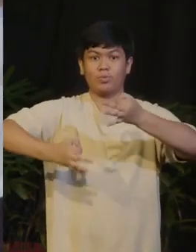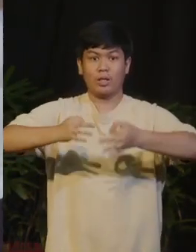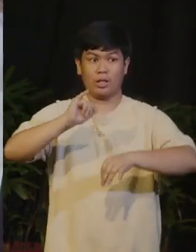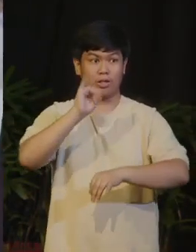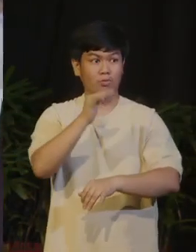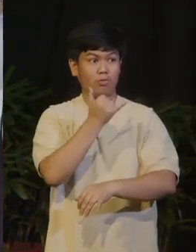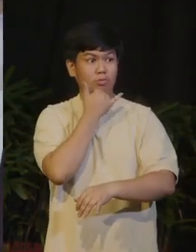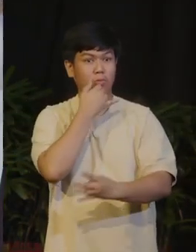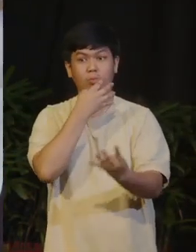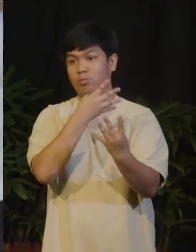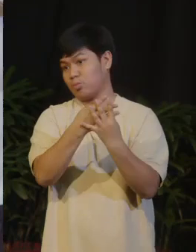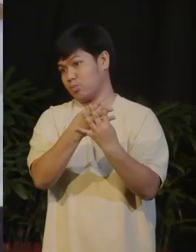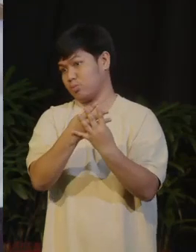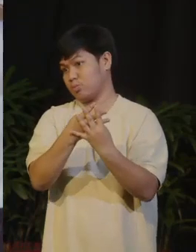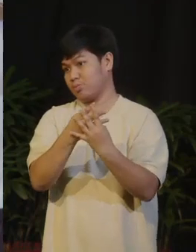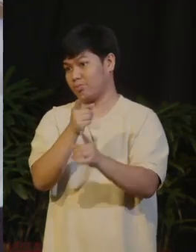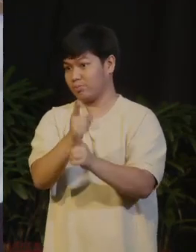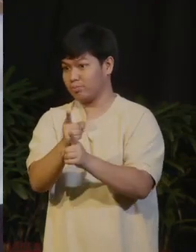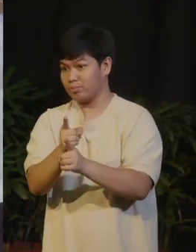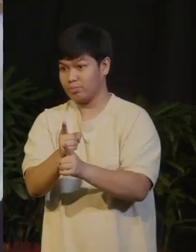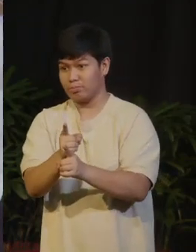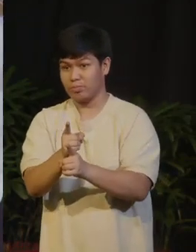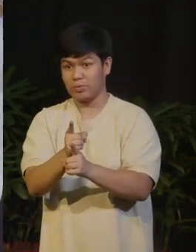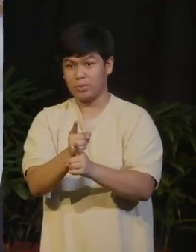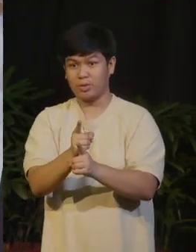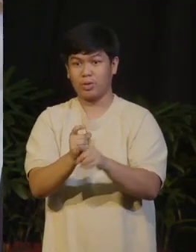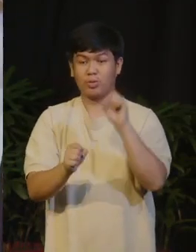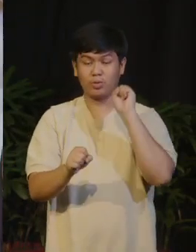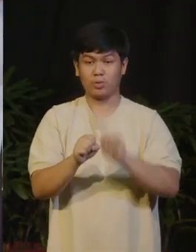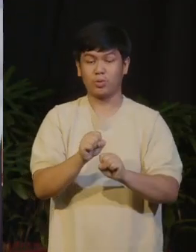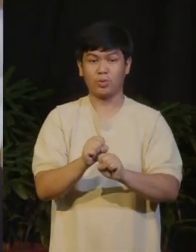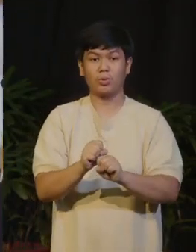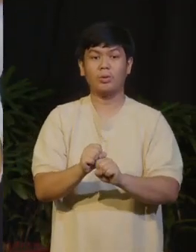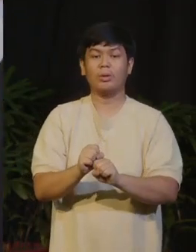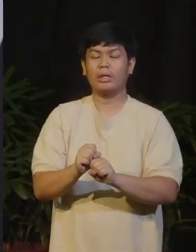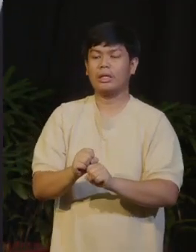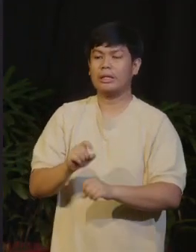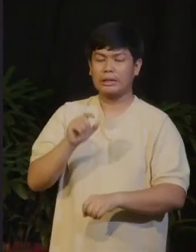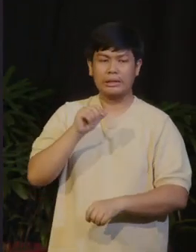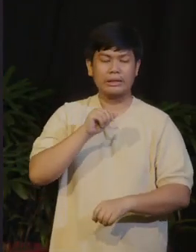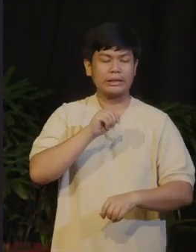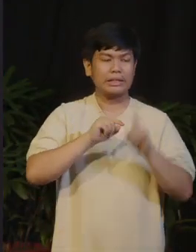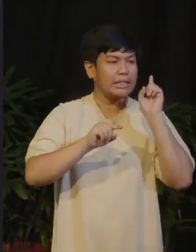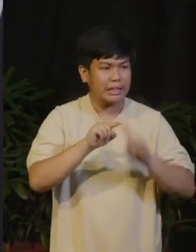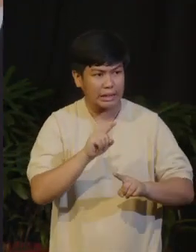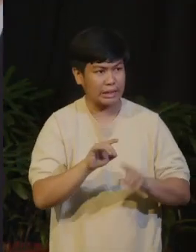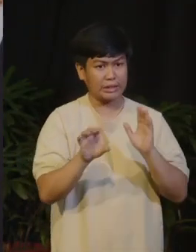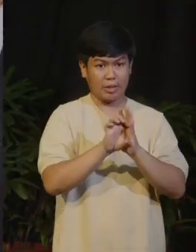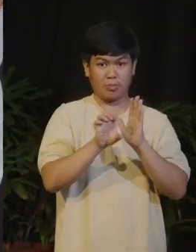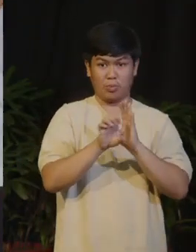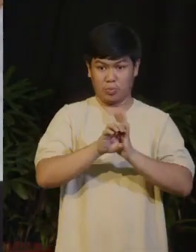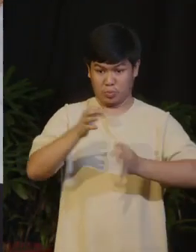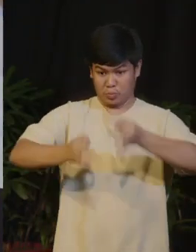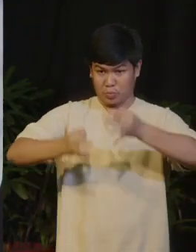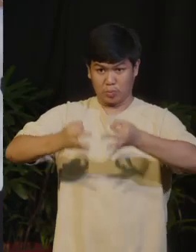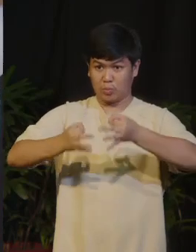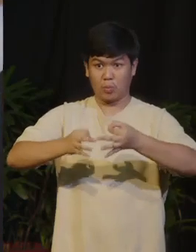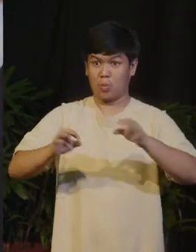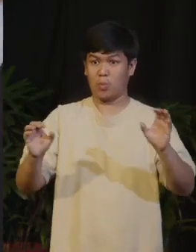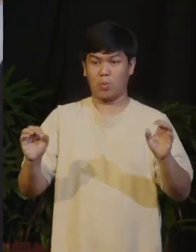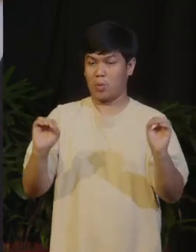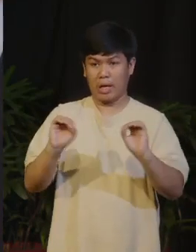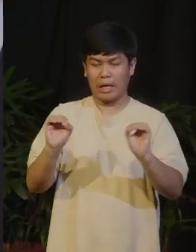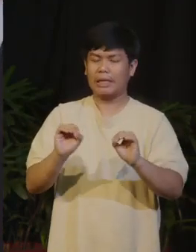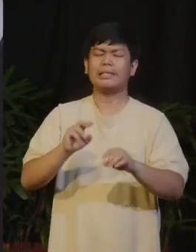o lumalabag sa batas ng bansa. Datapwat, hindi pwedeng walang paghuhusga sa kahit na anong